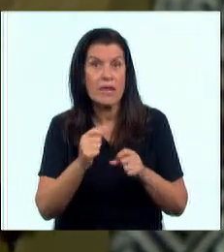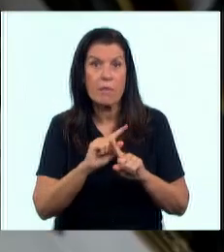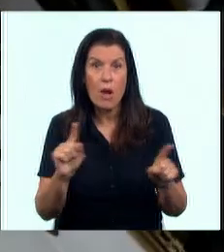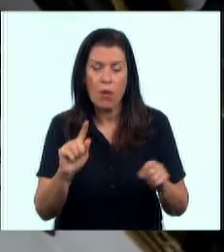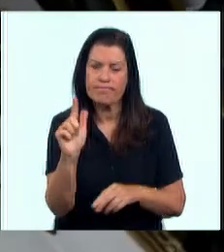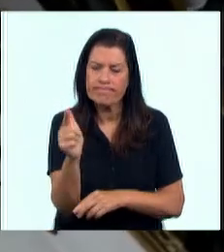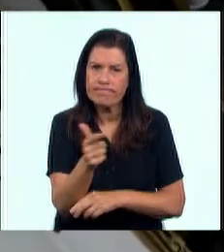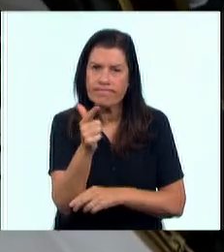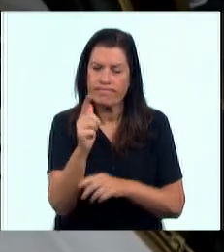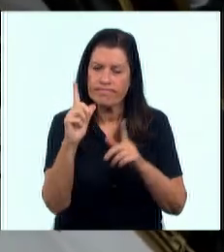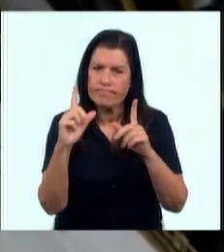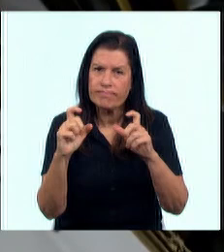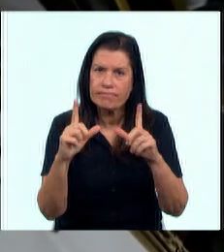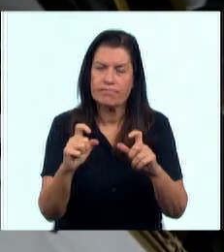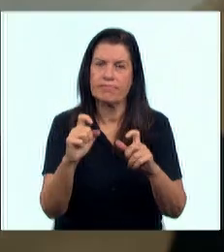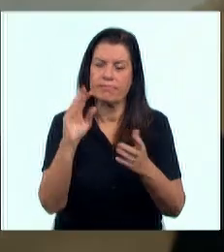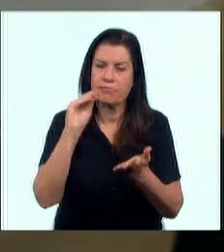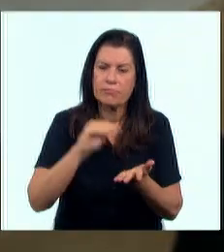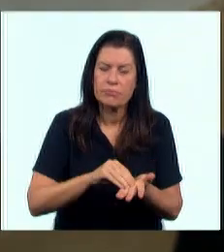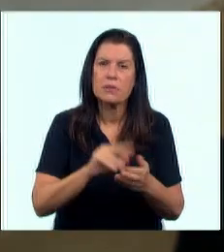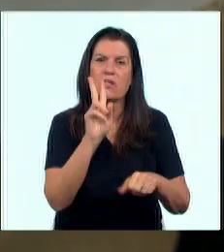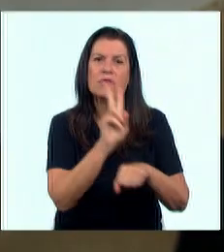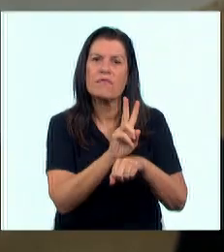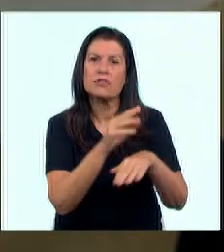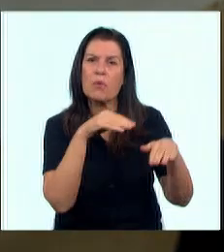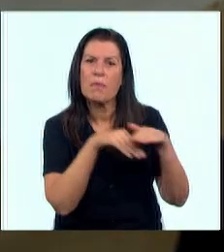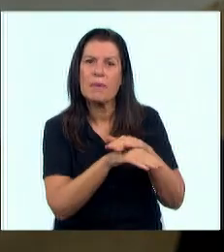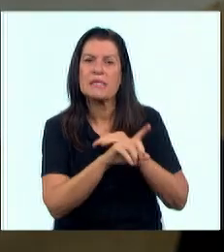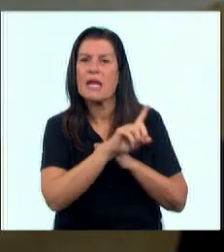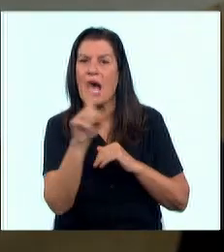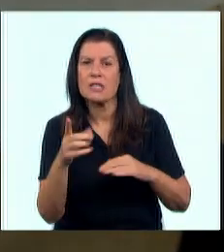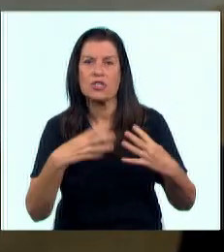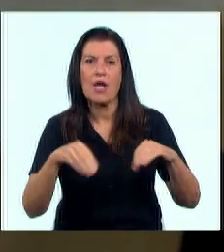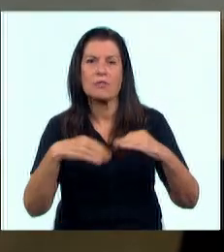במחסן, עד שלמשפחות יהיה את הכוח להיכנס בעצמן לאתר